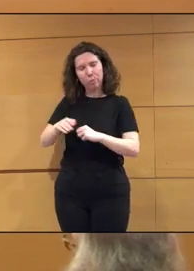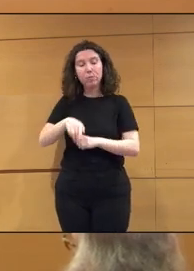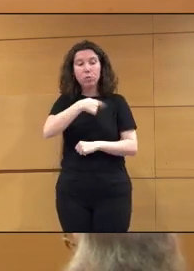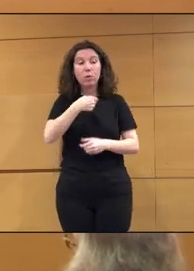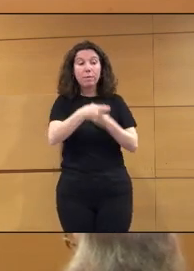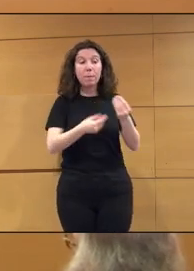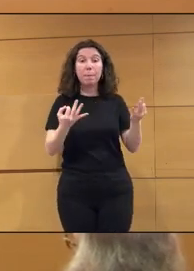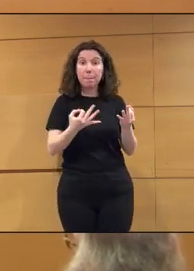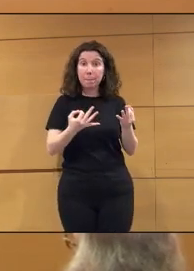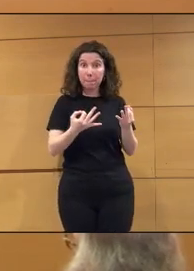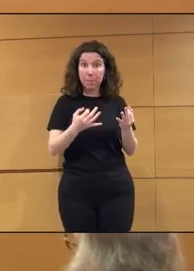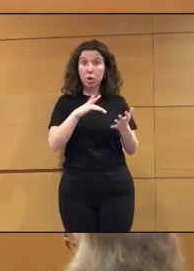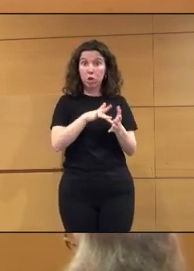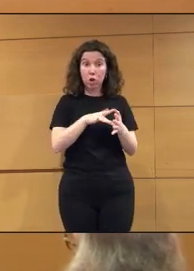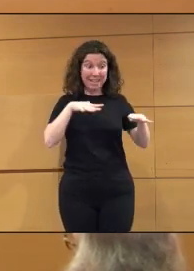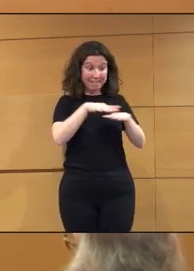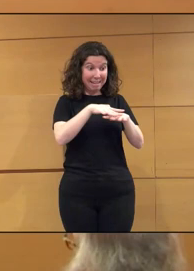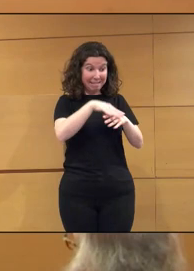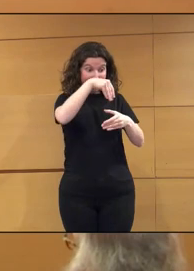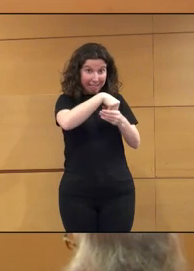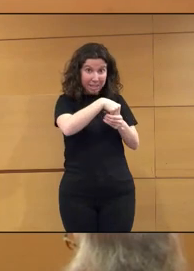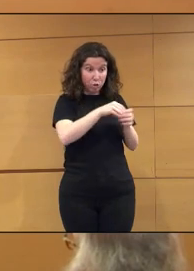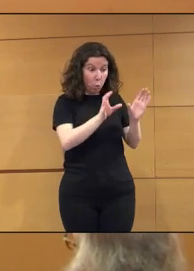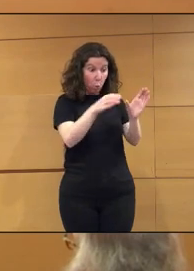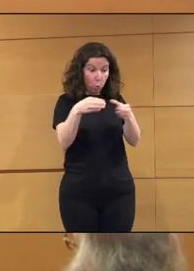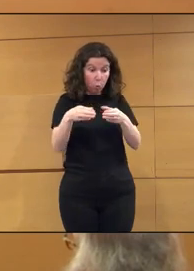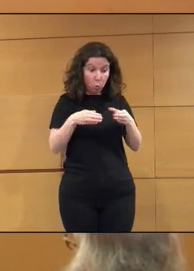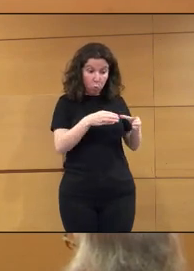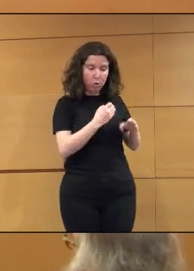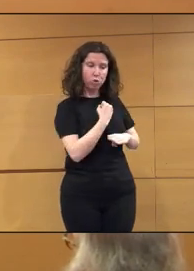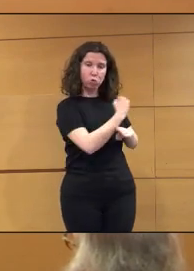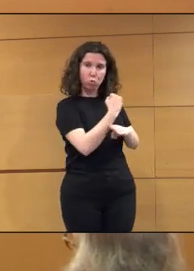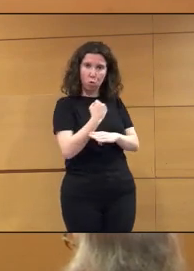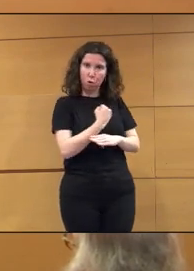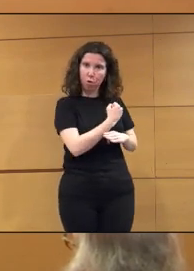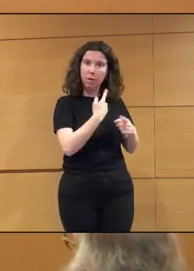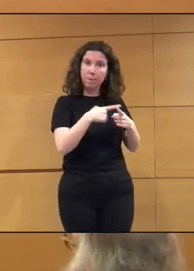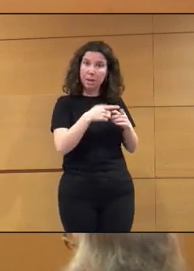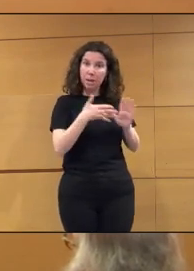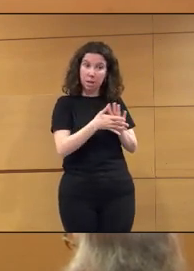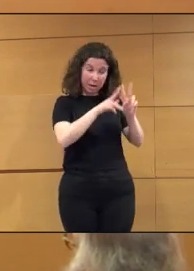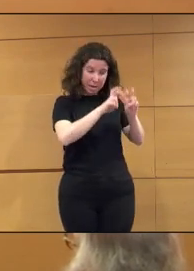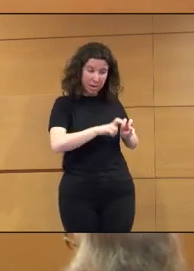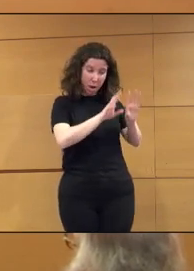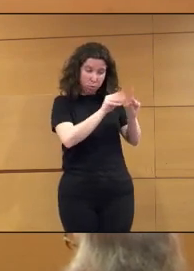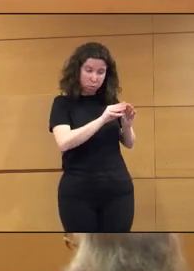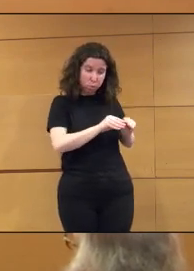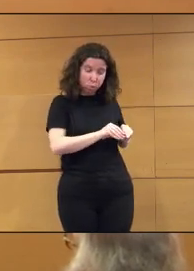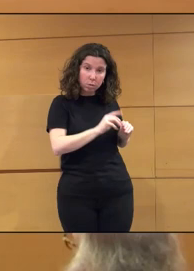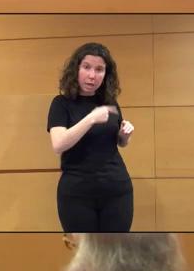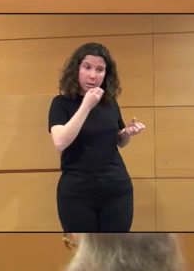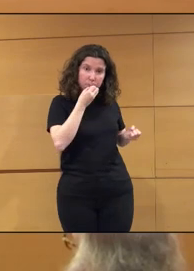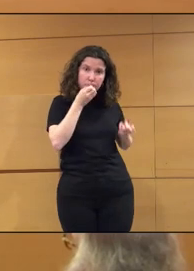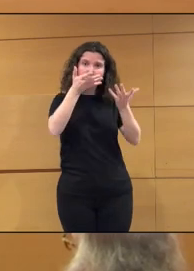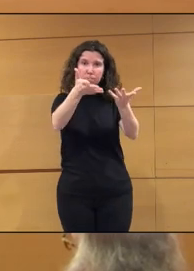als grups, no?, que integren aquesta xarxa, perquè tota la recerca i els resultats de recerca que fem arribin a la societat, que es puguin, el